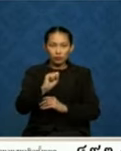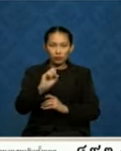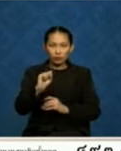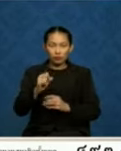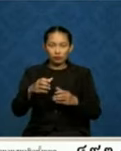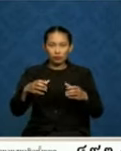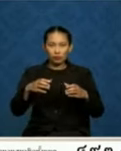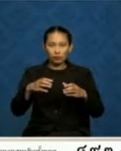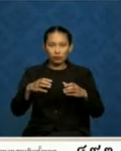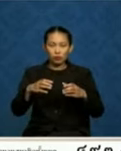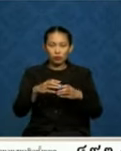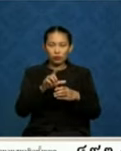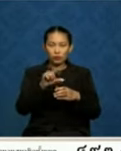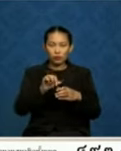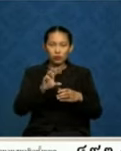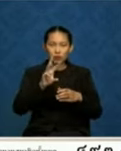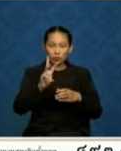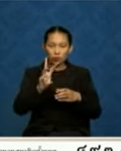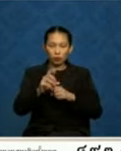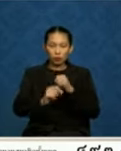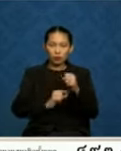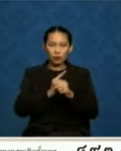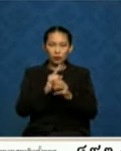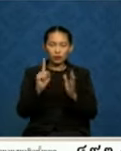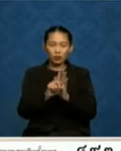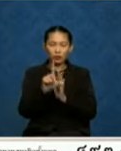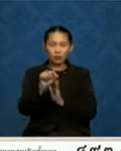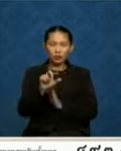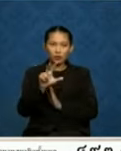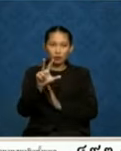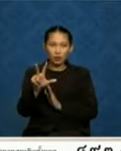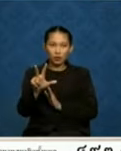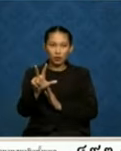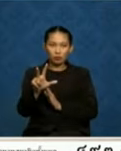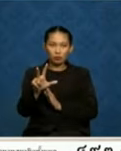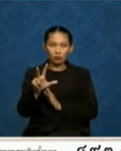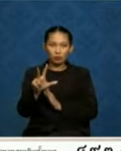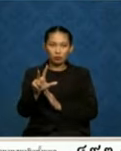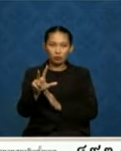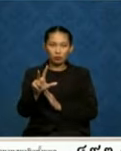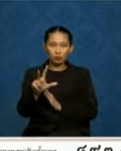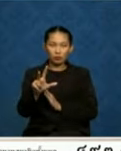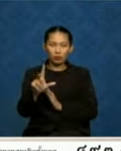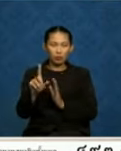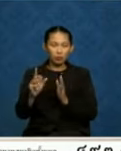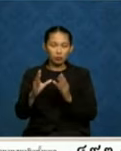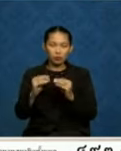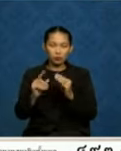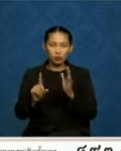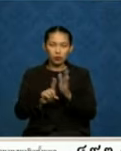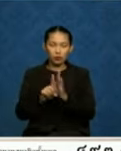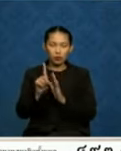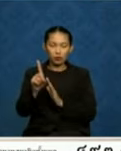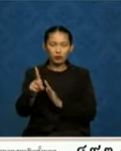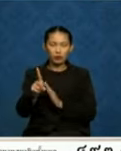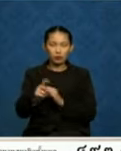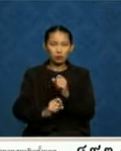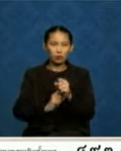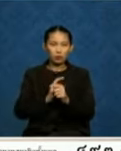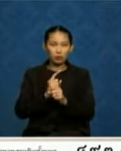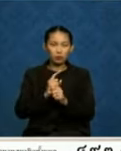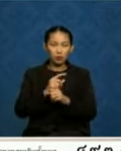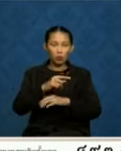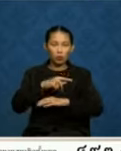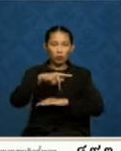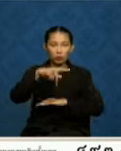ชุดที่26ปีที่1ครั้งที่23สมัยสามัญประจำปีครั้งที่1วันพุธที่18